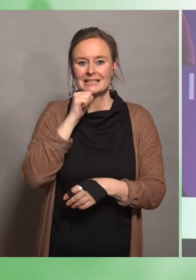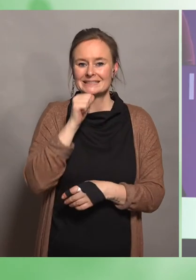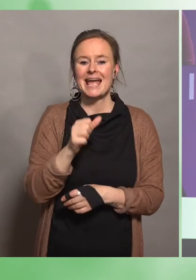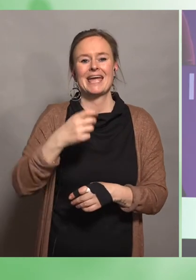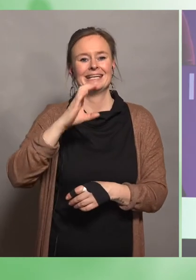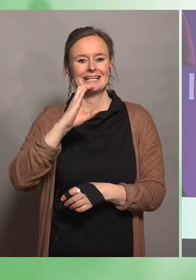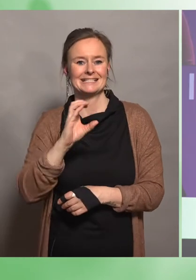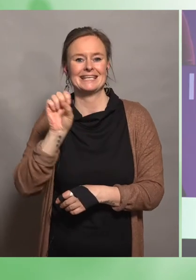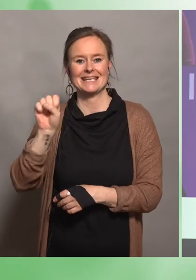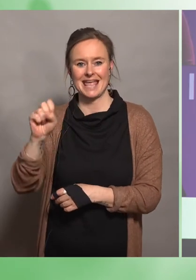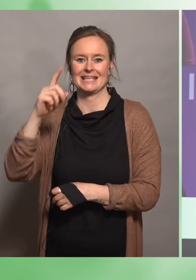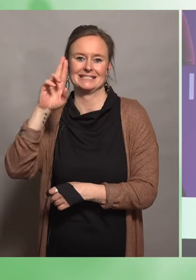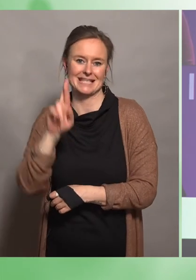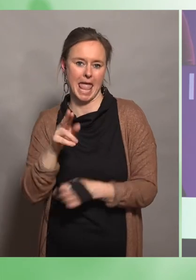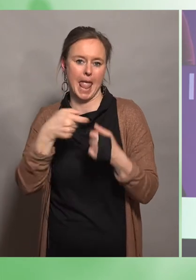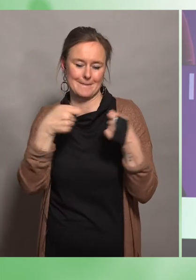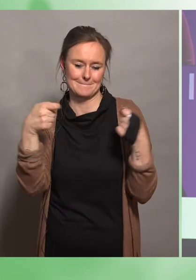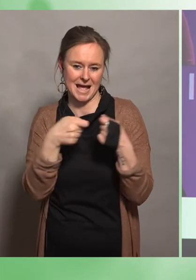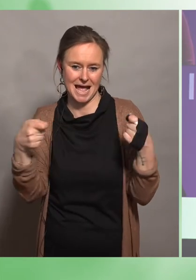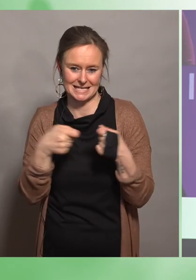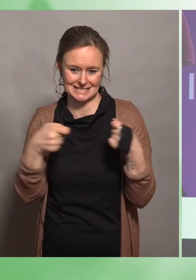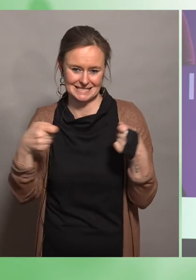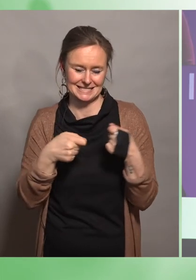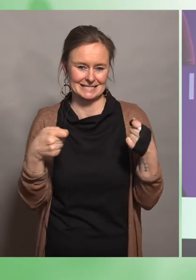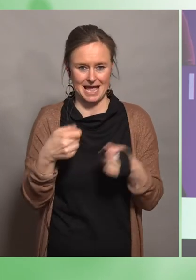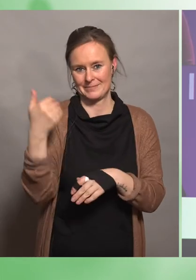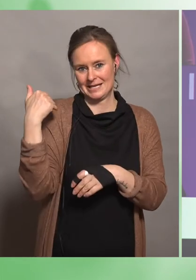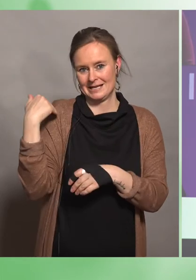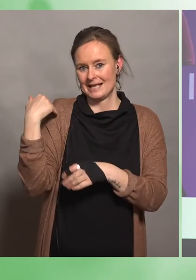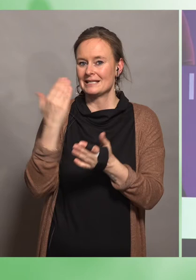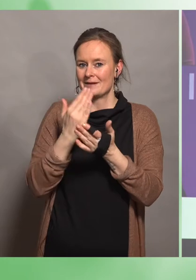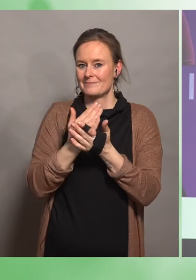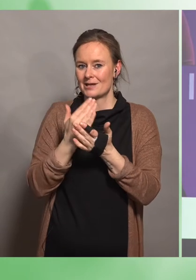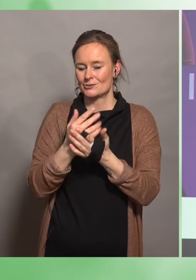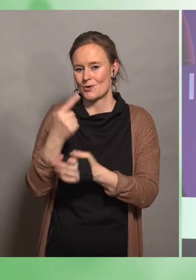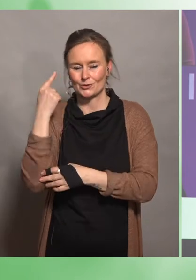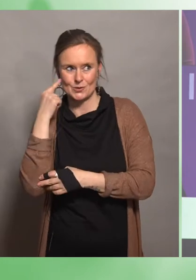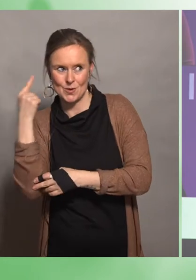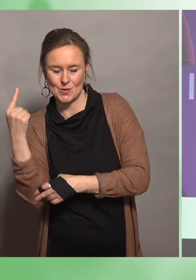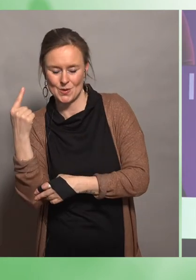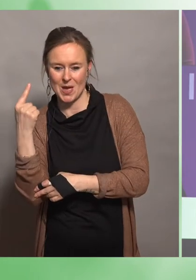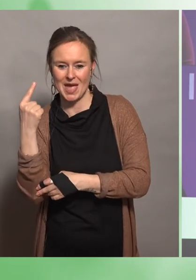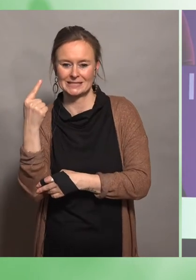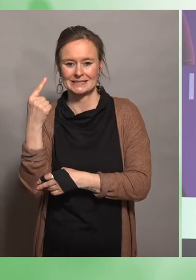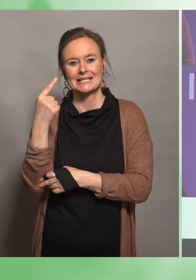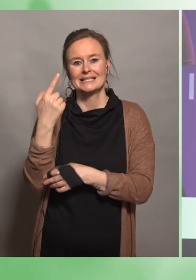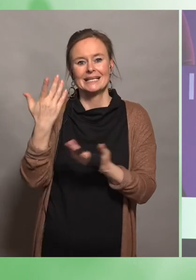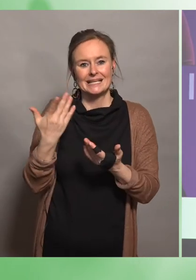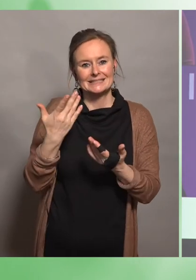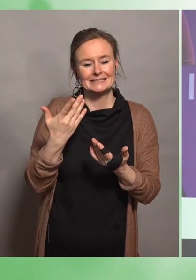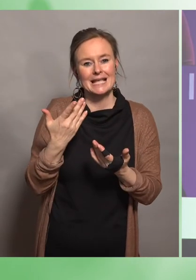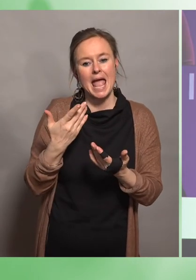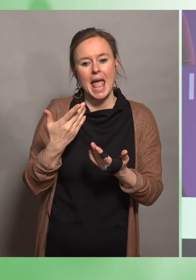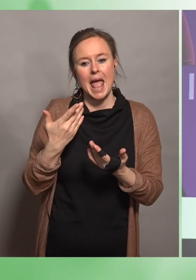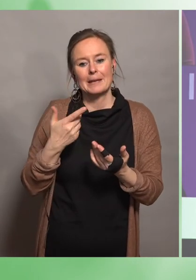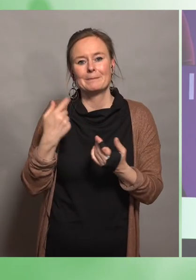sozusagen, habe ich dieses Zitat letztens auf der Konferenz, Zero Project-Konferenz gehört, es ist ein Business Case und ich glaube, das muss man einfach hier auch im